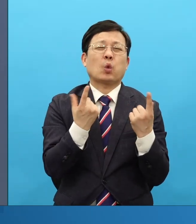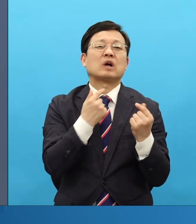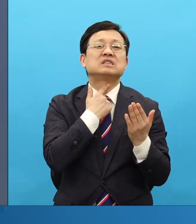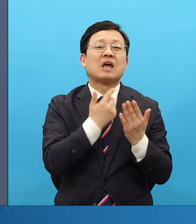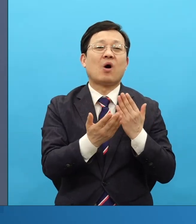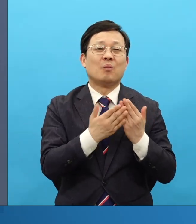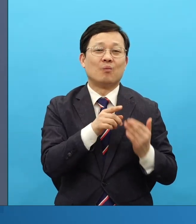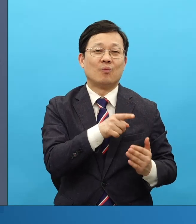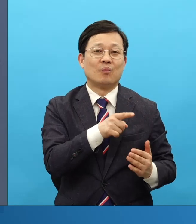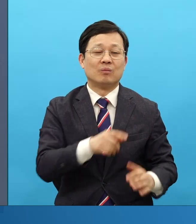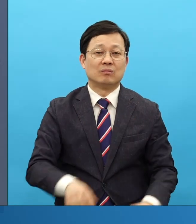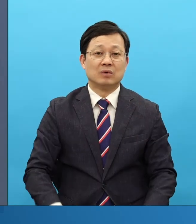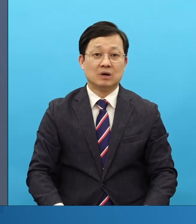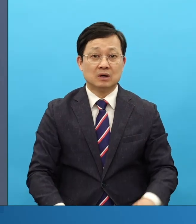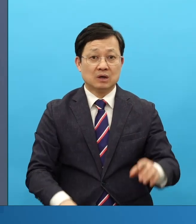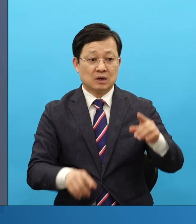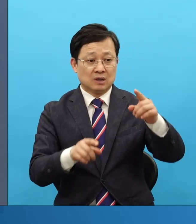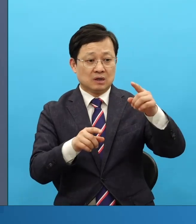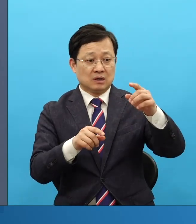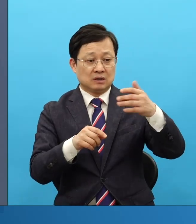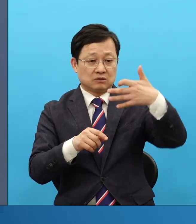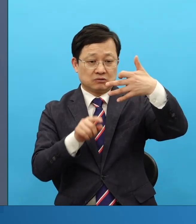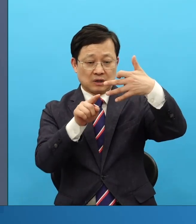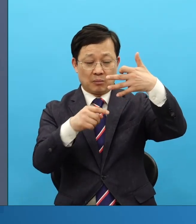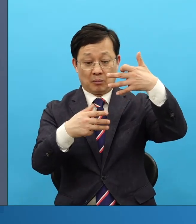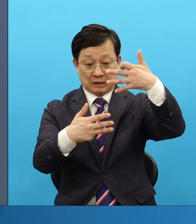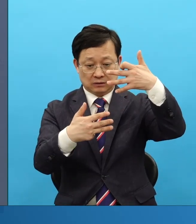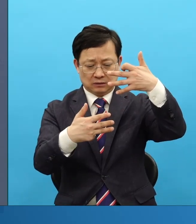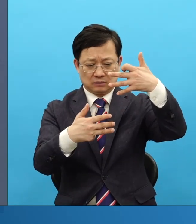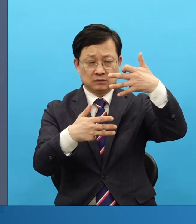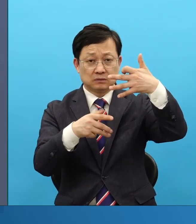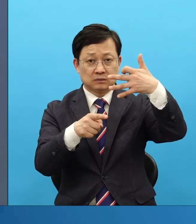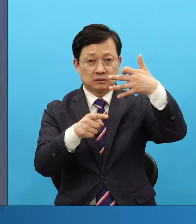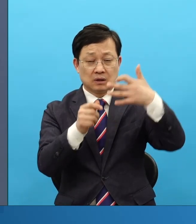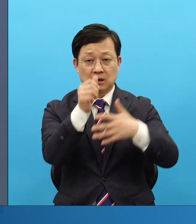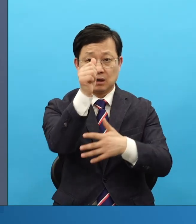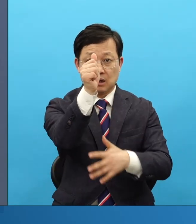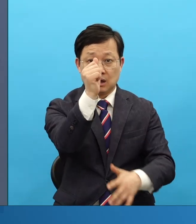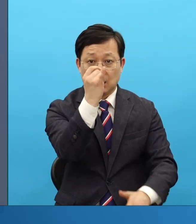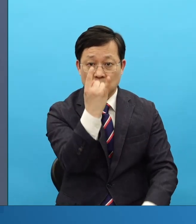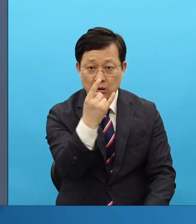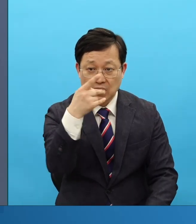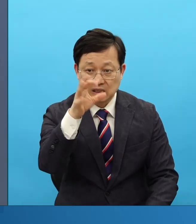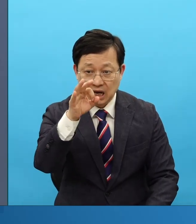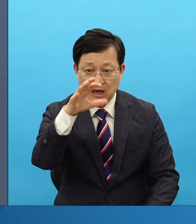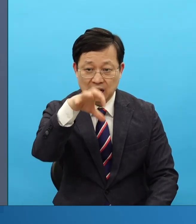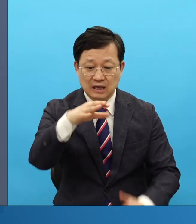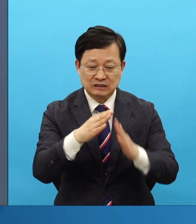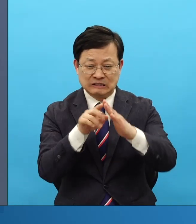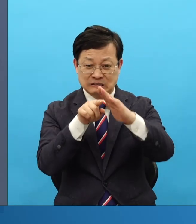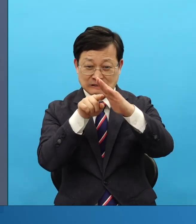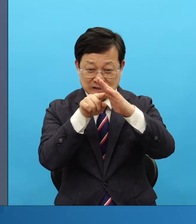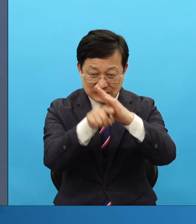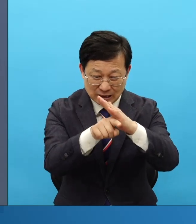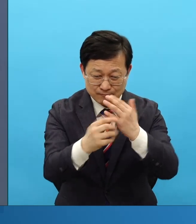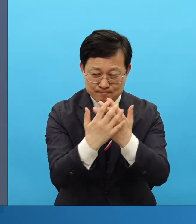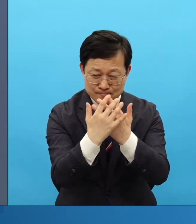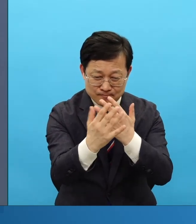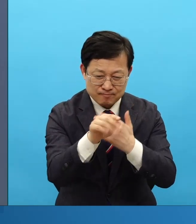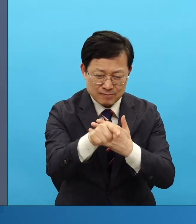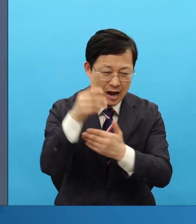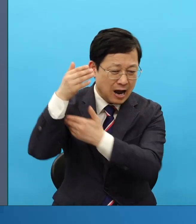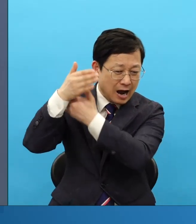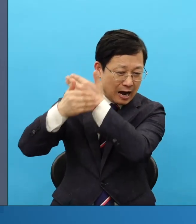place exactly as so. 8절에 답이 나옵니다. And then the answer takes place in verse 8. 회당에 들어가 하나님의 나라에 대하여